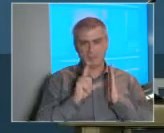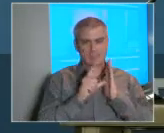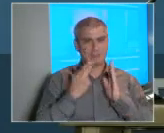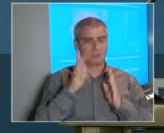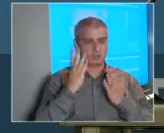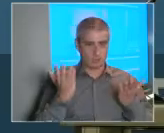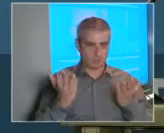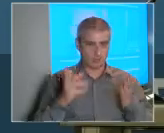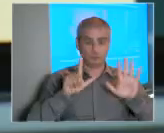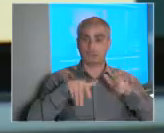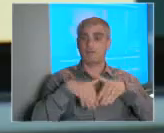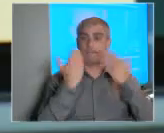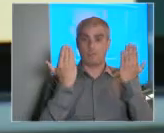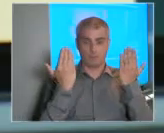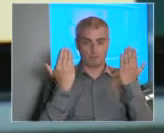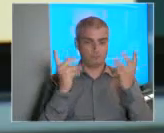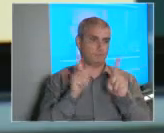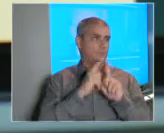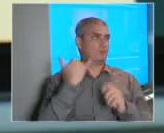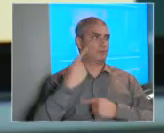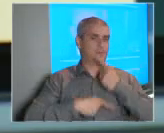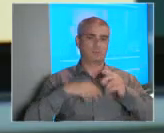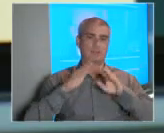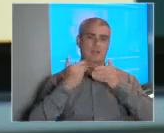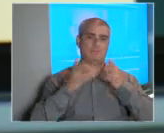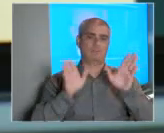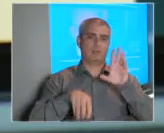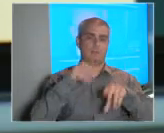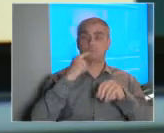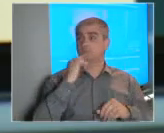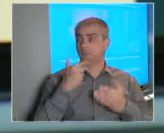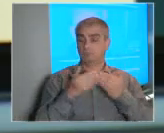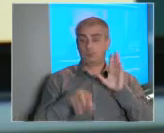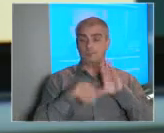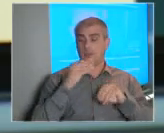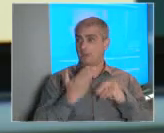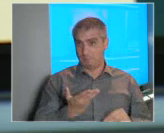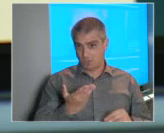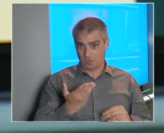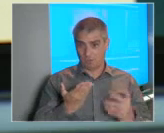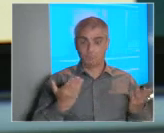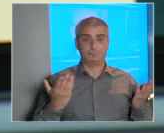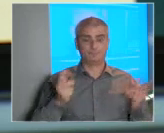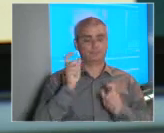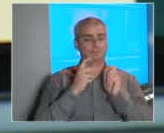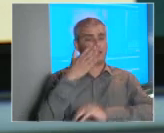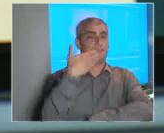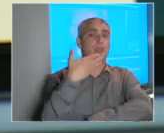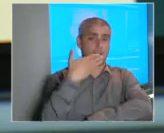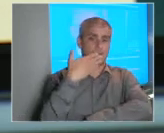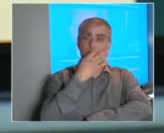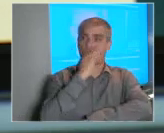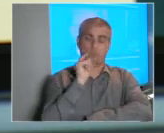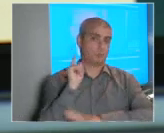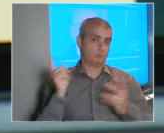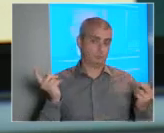יותר, 7 בבוקר, כמיטב המסורת, נפתחות הקלפיות. נכון, נפתחות הקלפיות. אזרחי המדינה